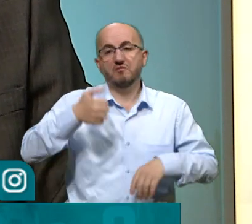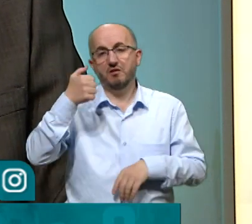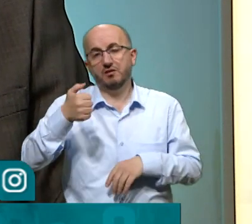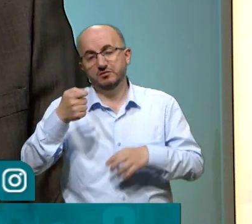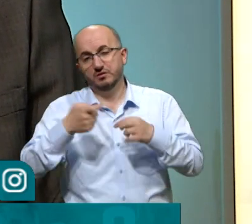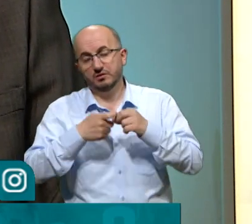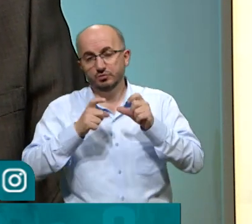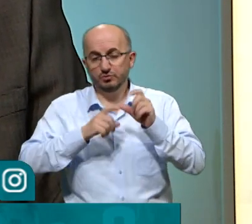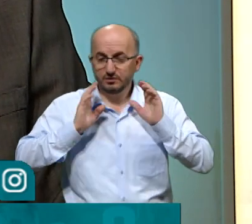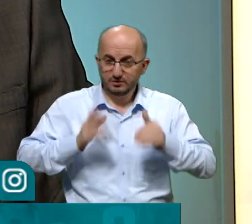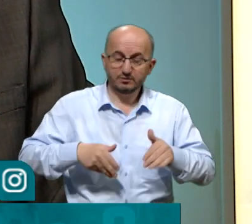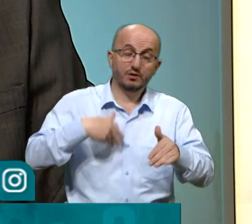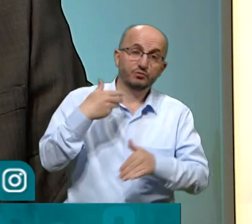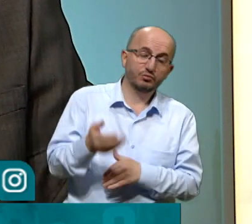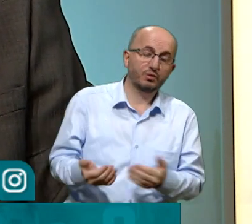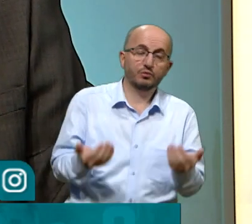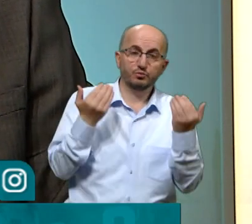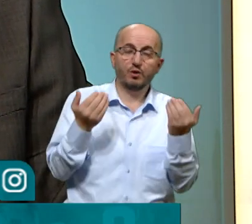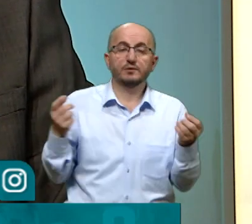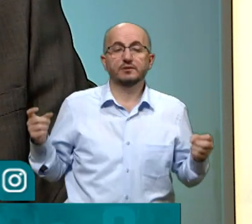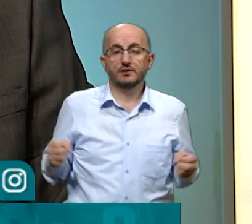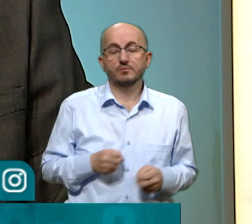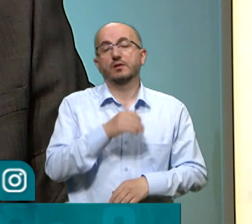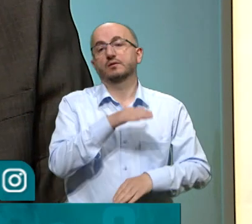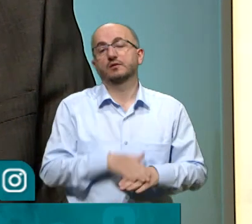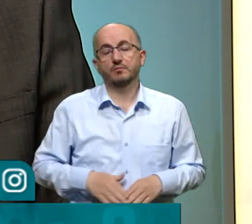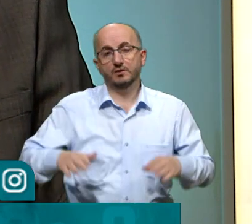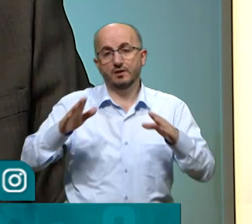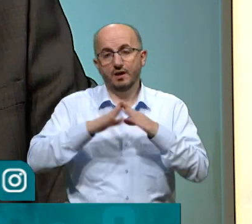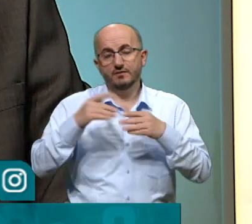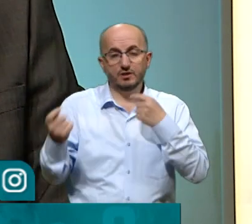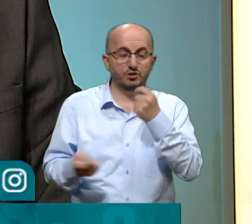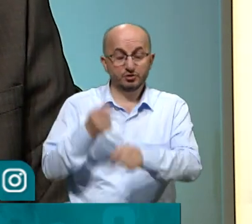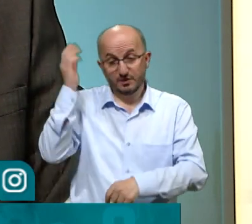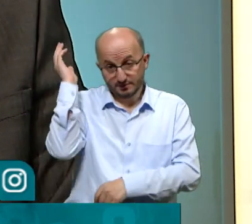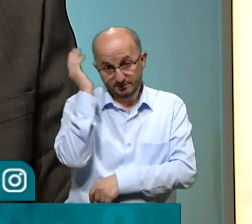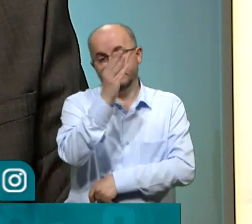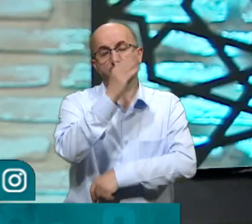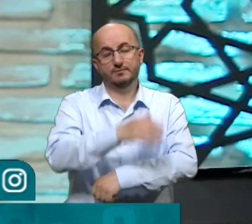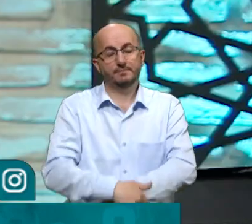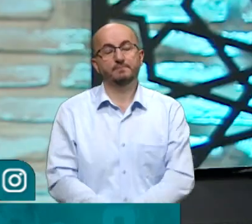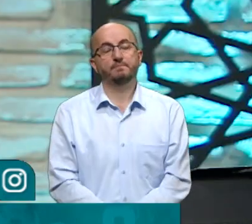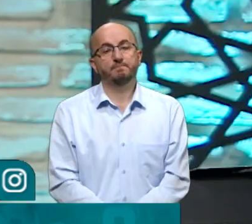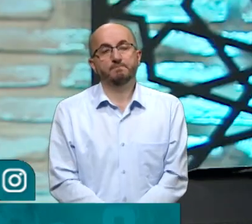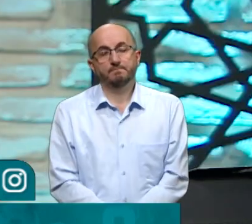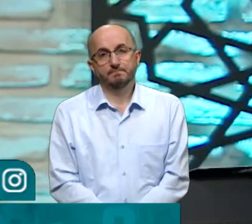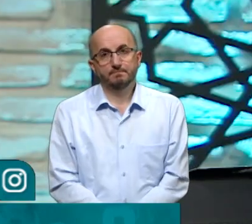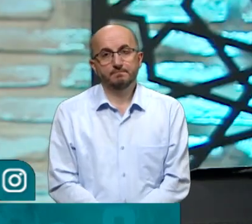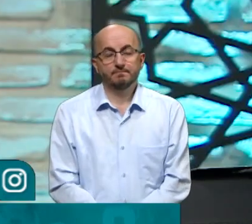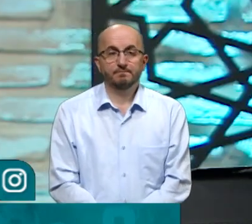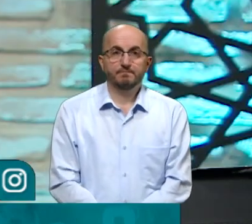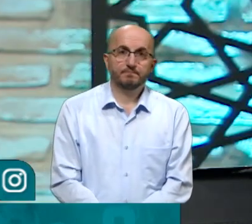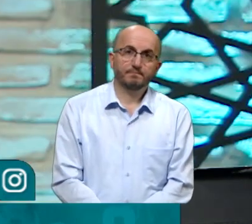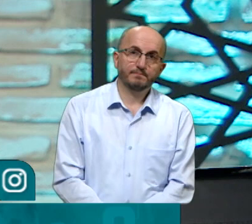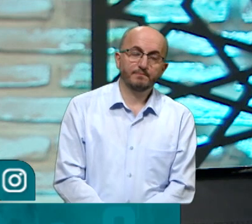rekatlık sünneti kıldıktan sonra duasına tesbihatını yapıp evine işine gitsin ev alırım Peki Şükrü benim bir